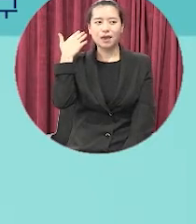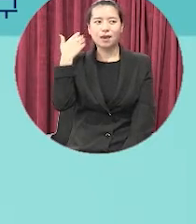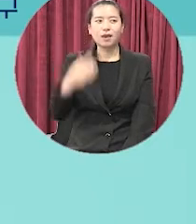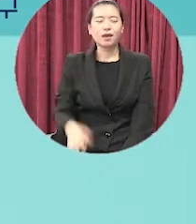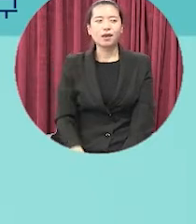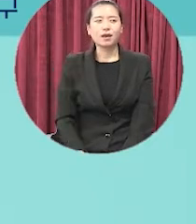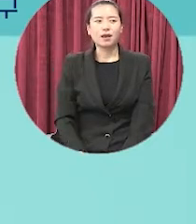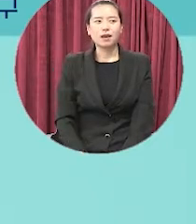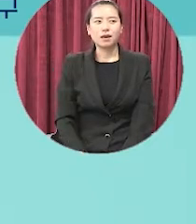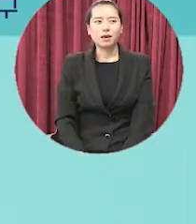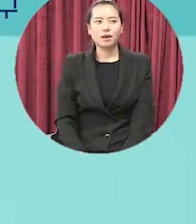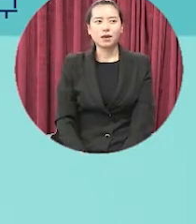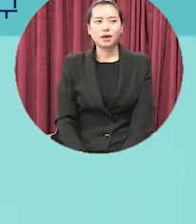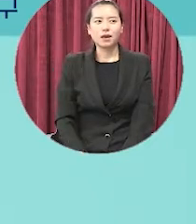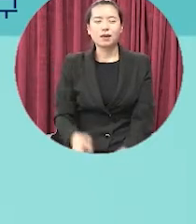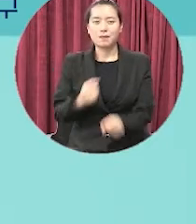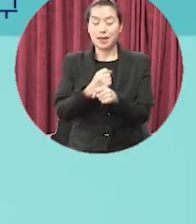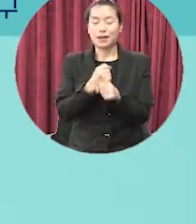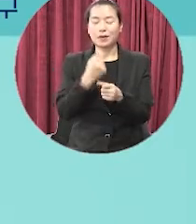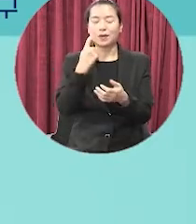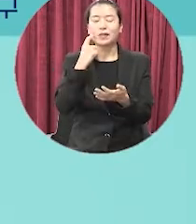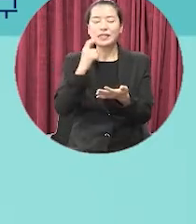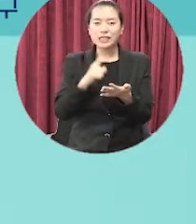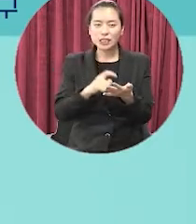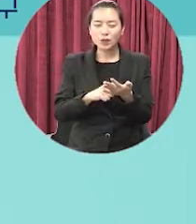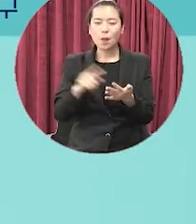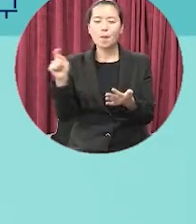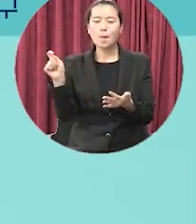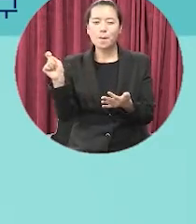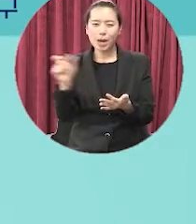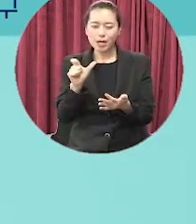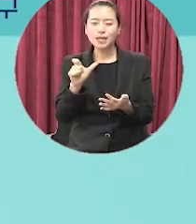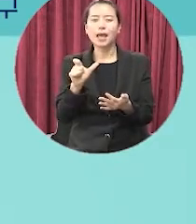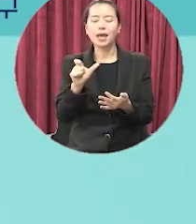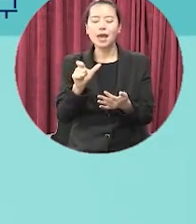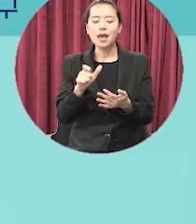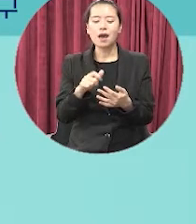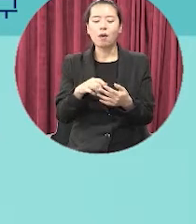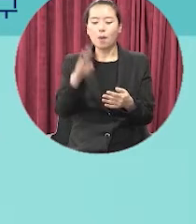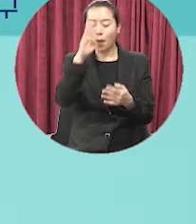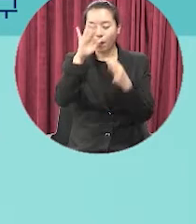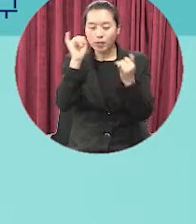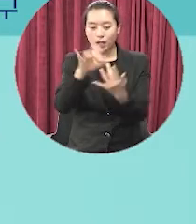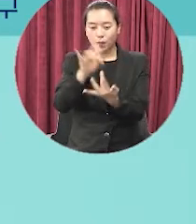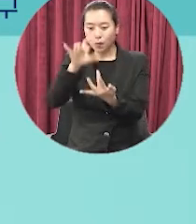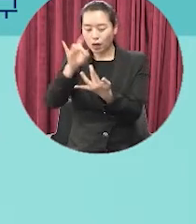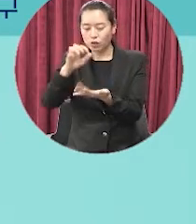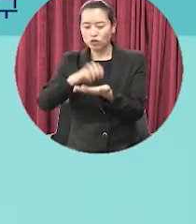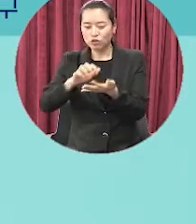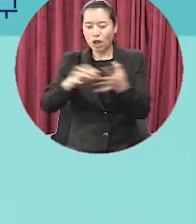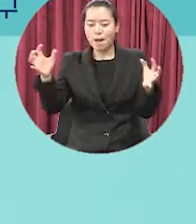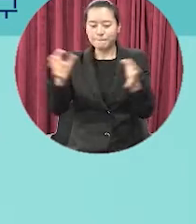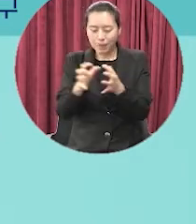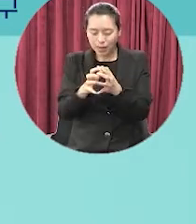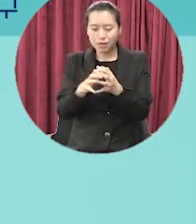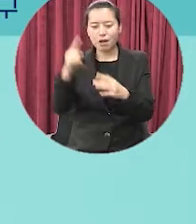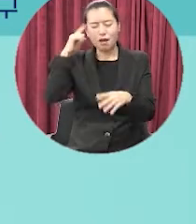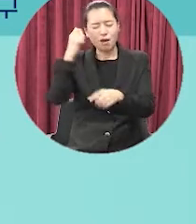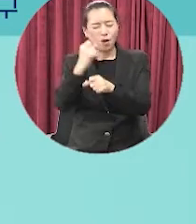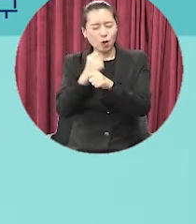상대적으로 쉽고 빠르게 원하는 환자군 으로 설정하고 1 자수로 확인하여 연구를 진행할 수